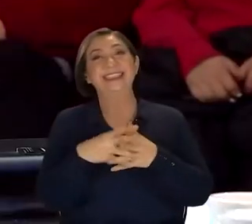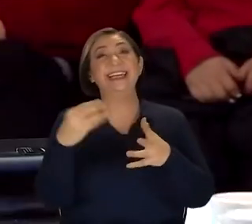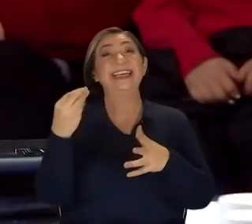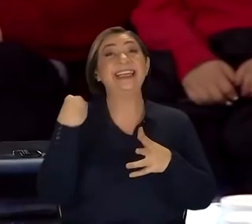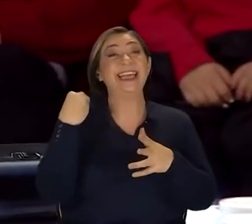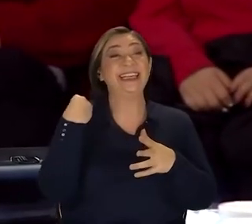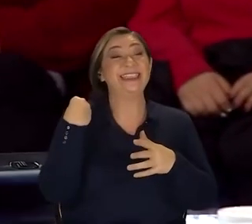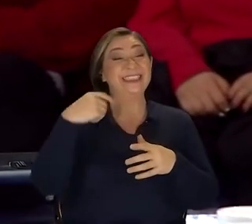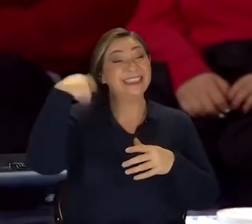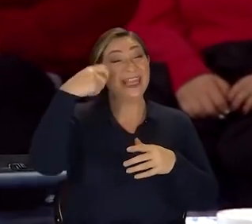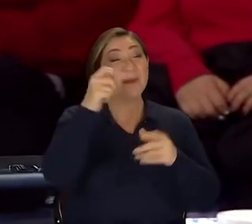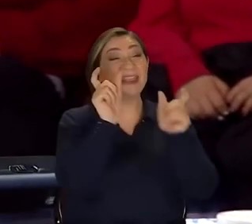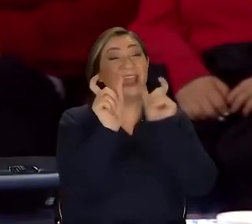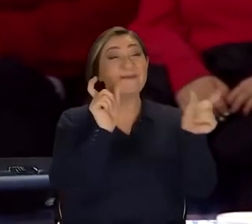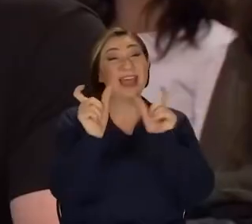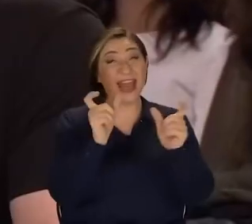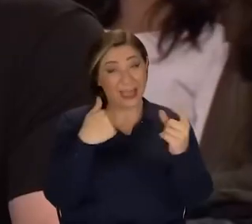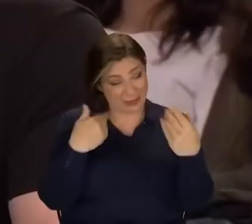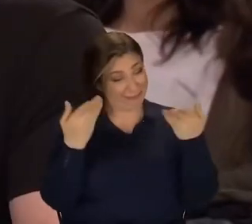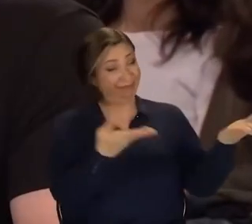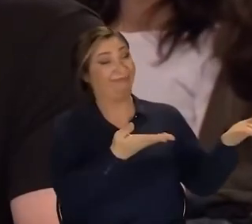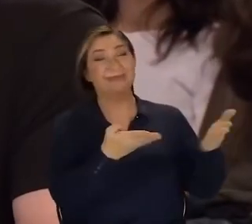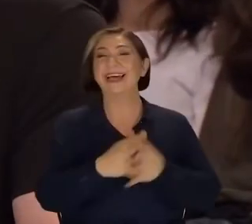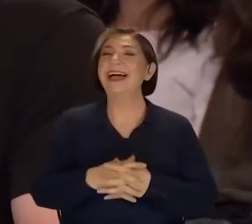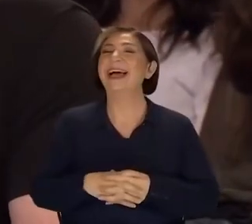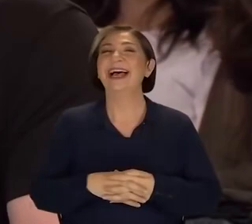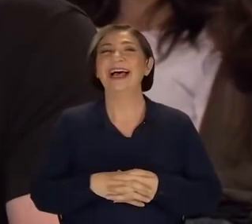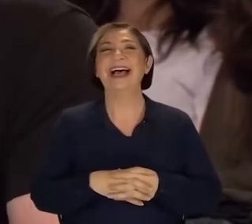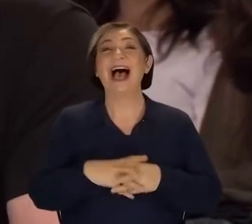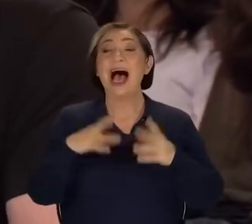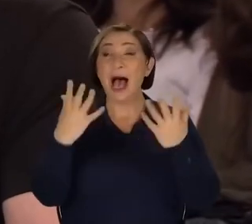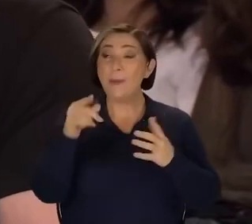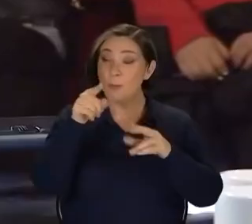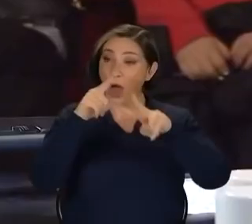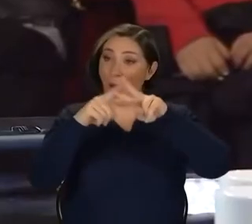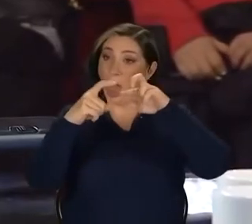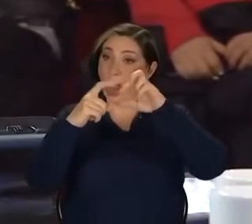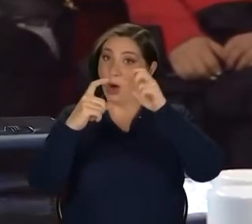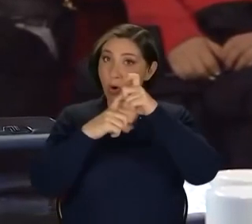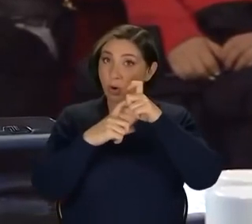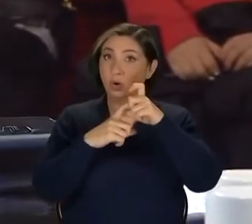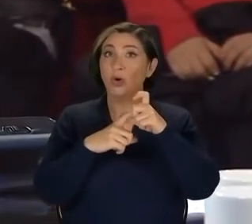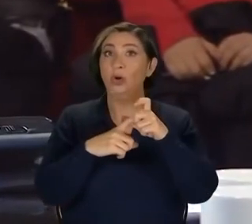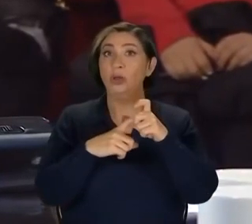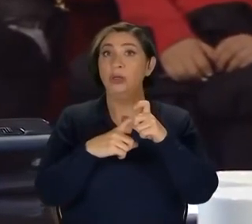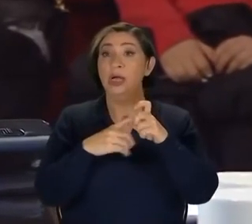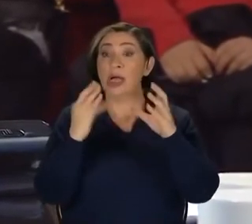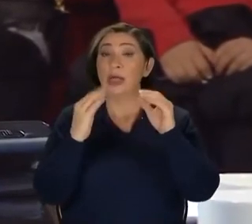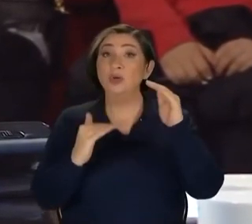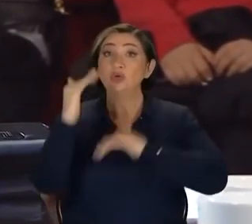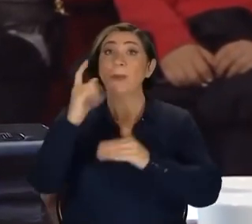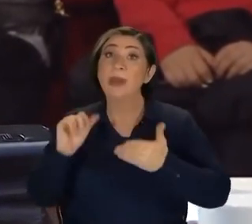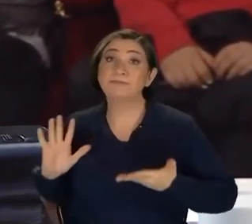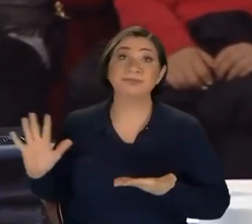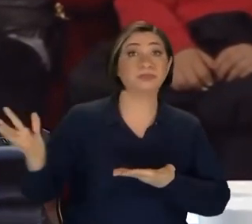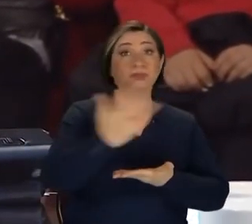Yepyeni sinema deyimleriyle karşınızdayım. Peki. Film noir gibi. Fakat bu Arok, tabii ki Arok en yüksek